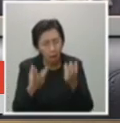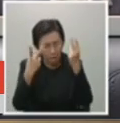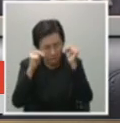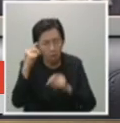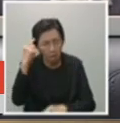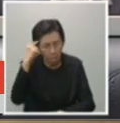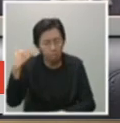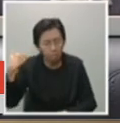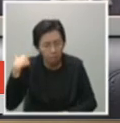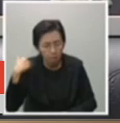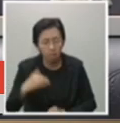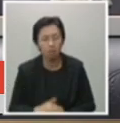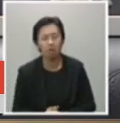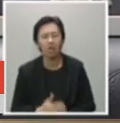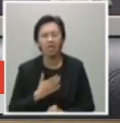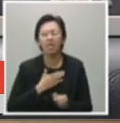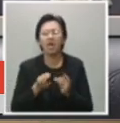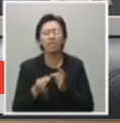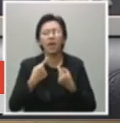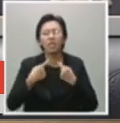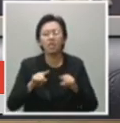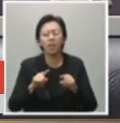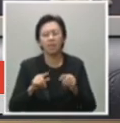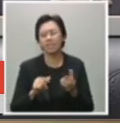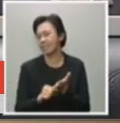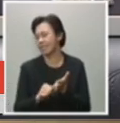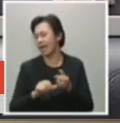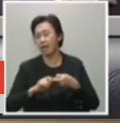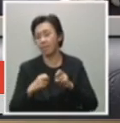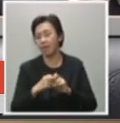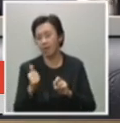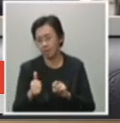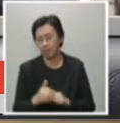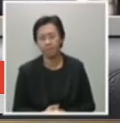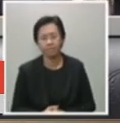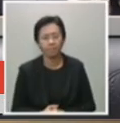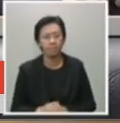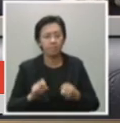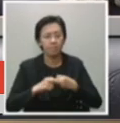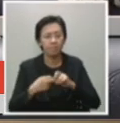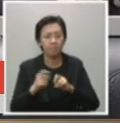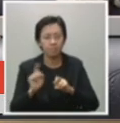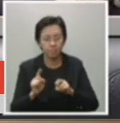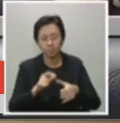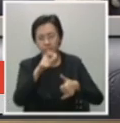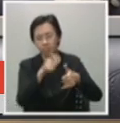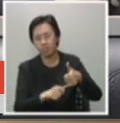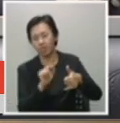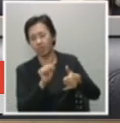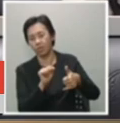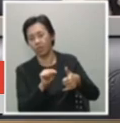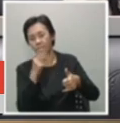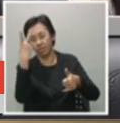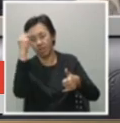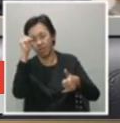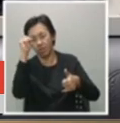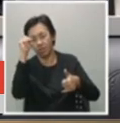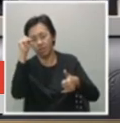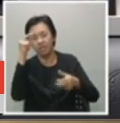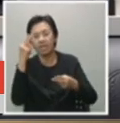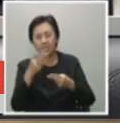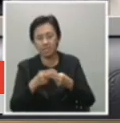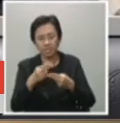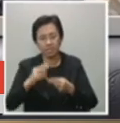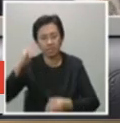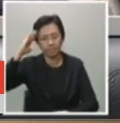เพื่อที่เราจะได้พบทางออกของประเทศต้นเหตุปัญหาทั้งหมดก็คือนายกรัฐมนตรีที่ชื่